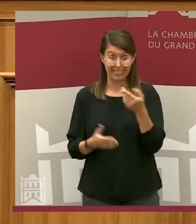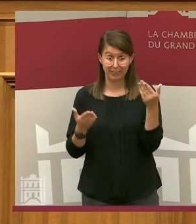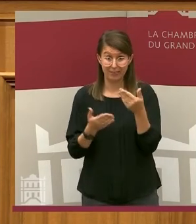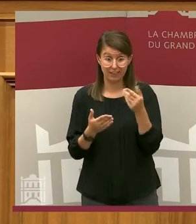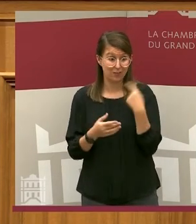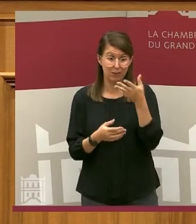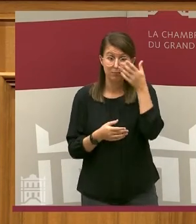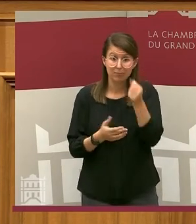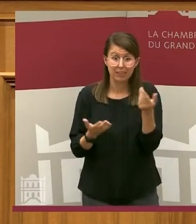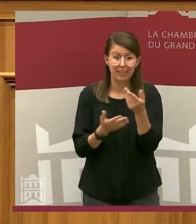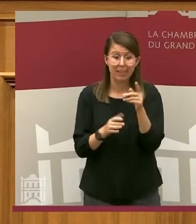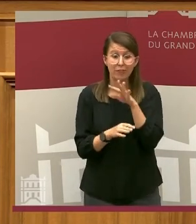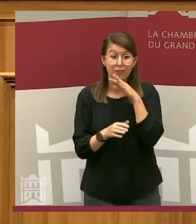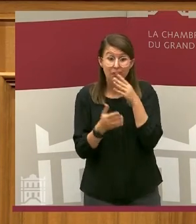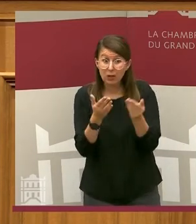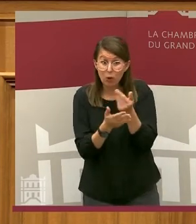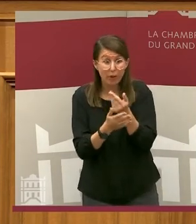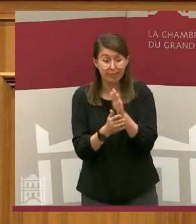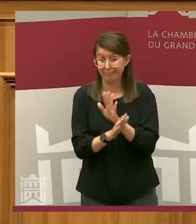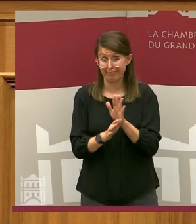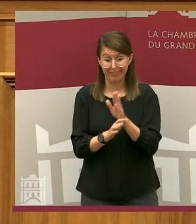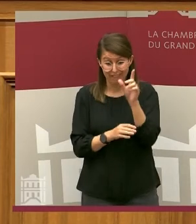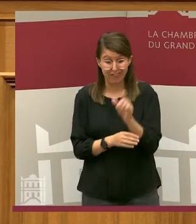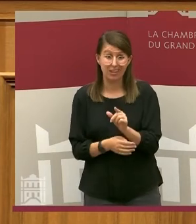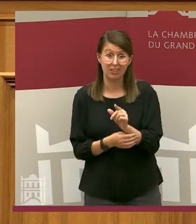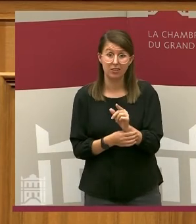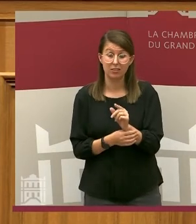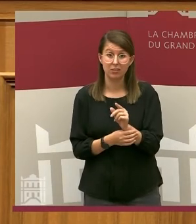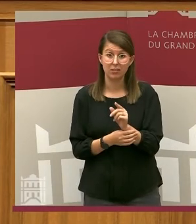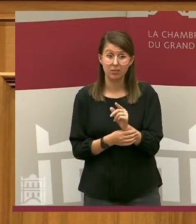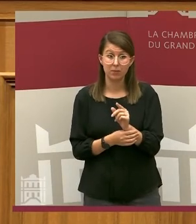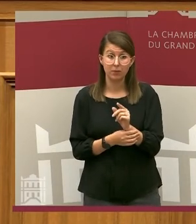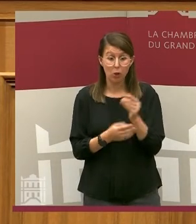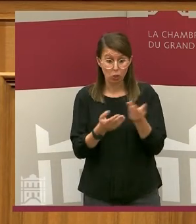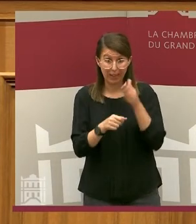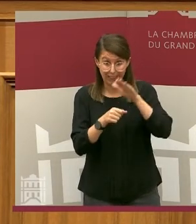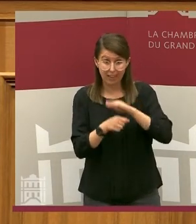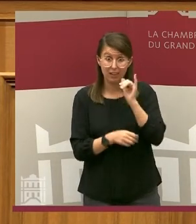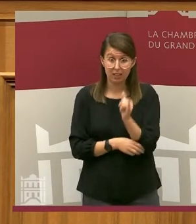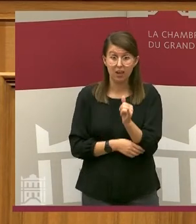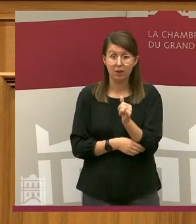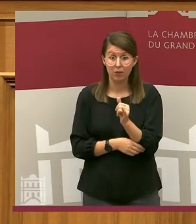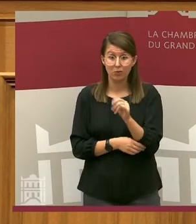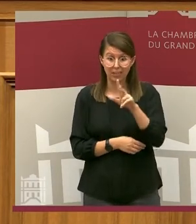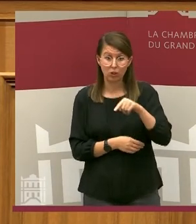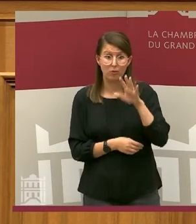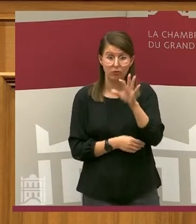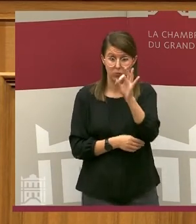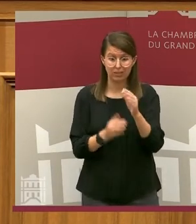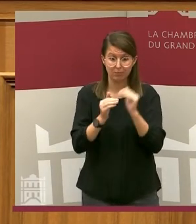viel Neues beim Überschaffen vom Gesetz dabei kommt. Außer den neuen Deckel von den Loyen auf